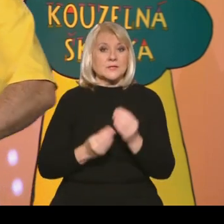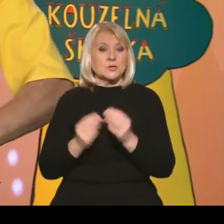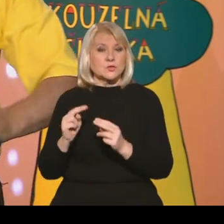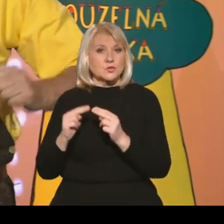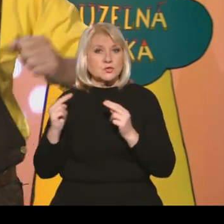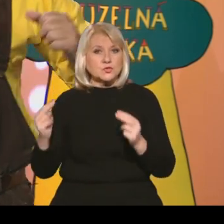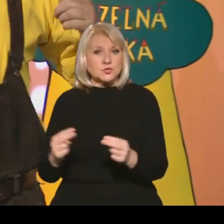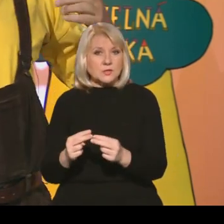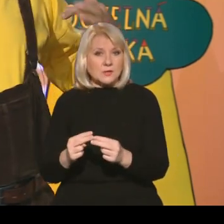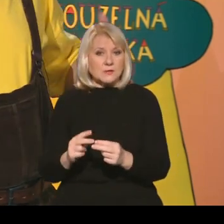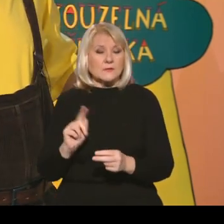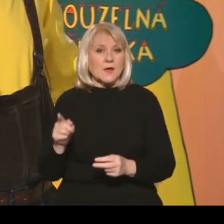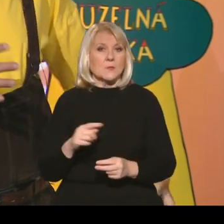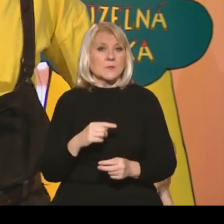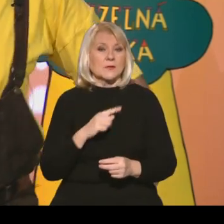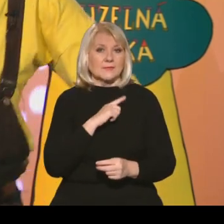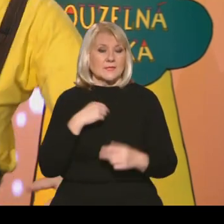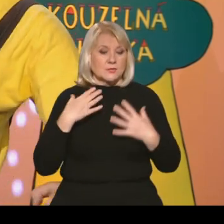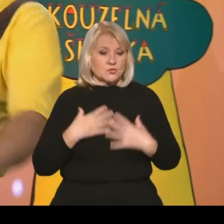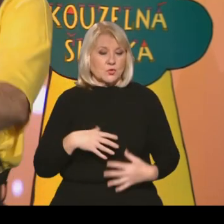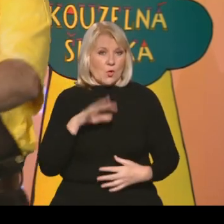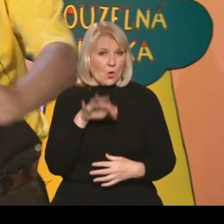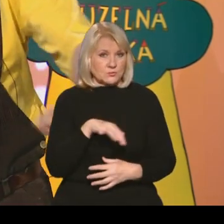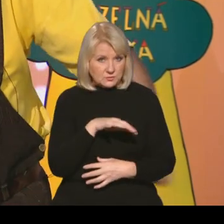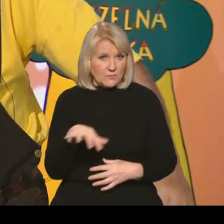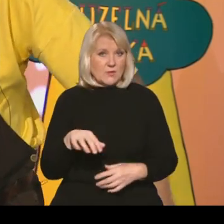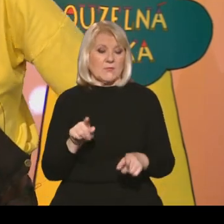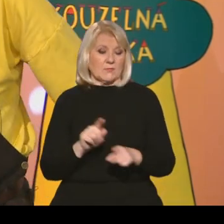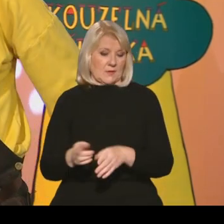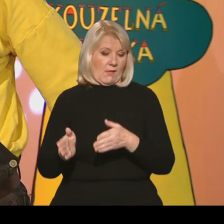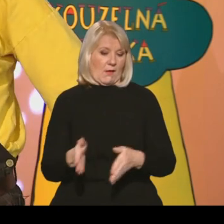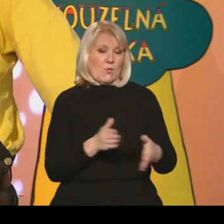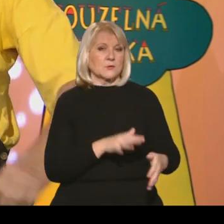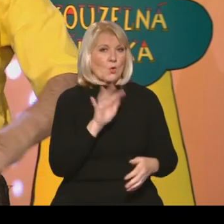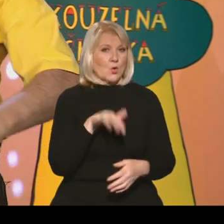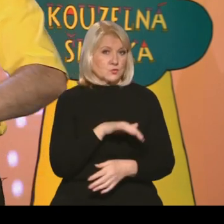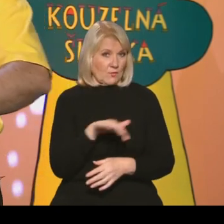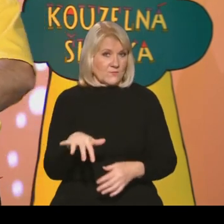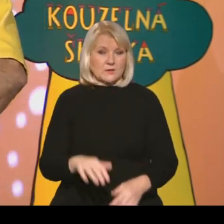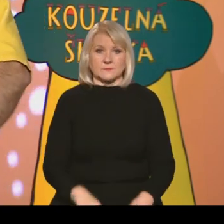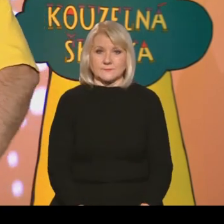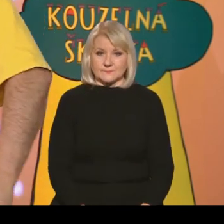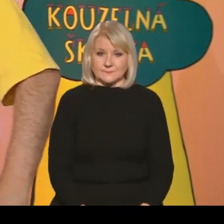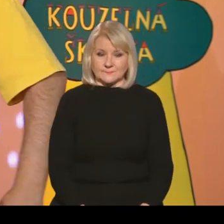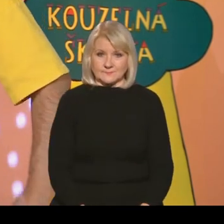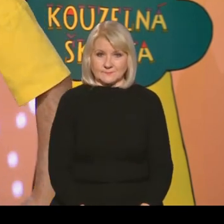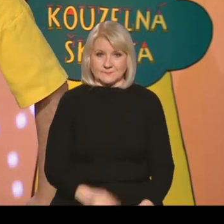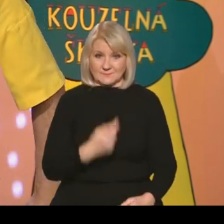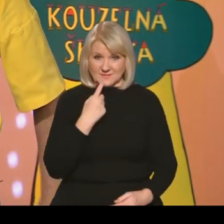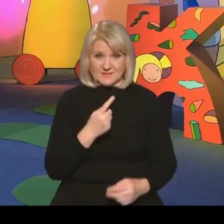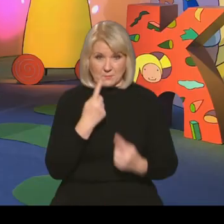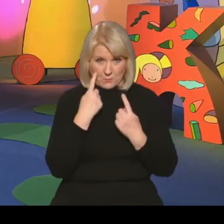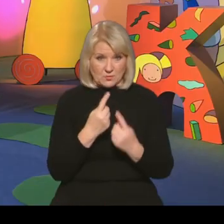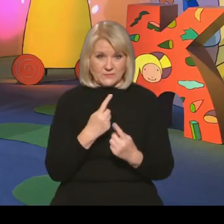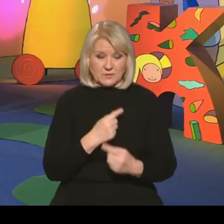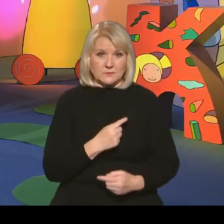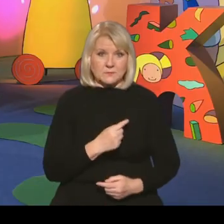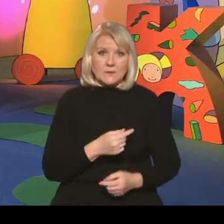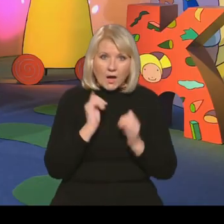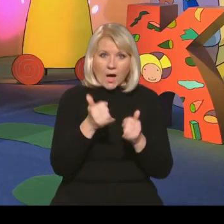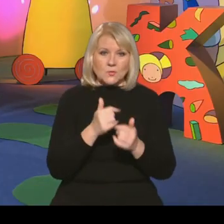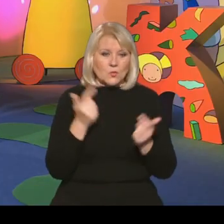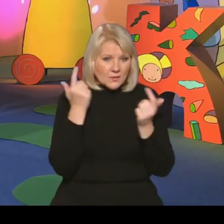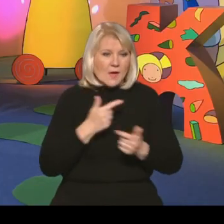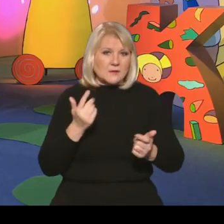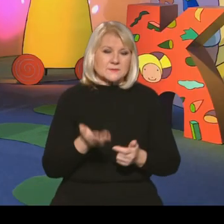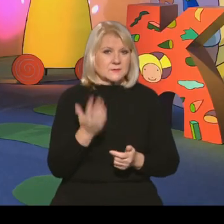v kostkovaném tričku a v kostkovaných kalhotách. Chcete to vidět? To